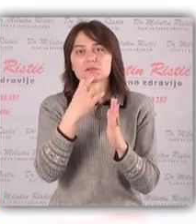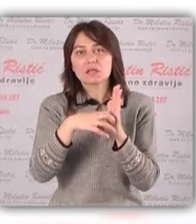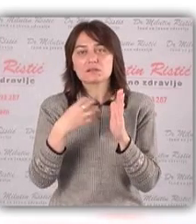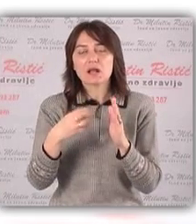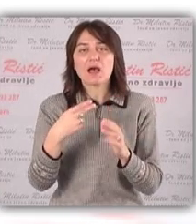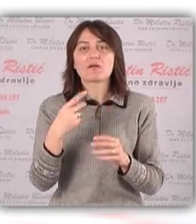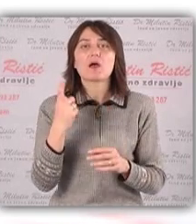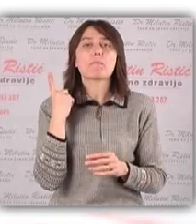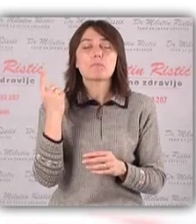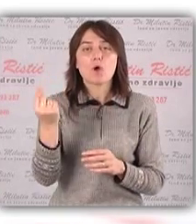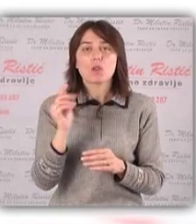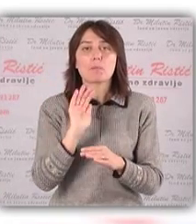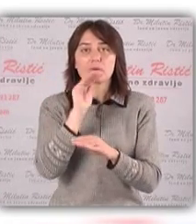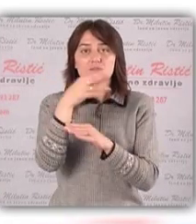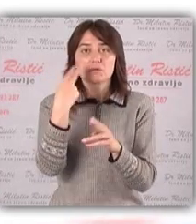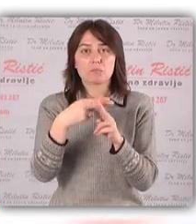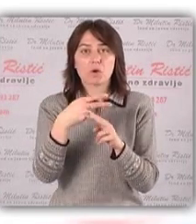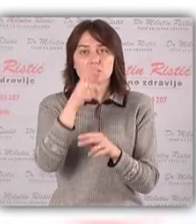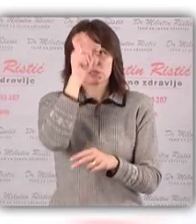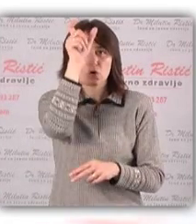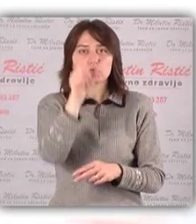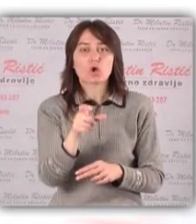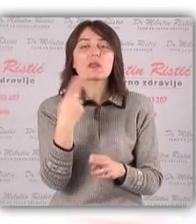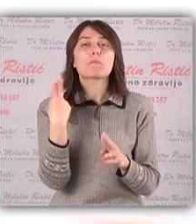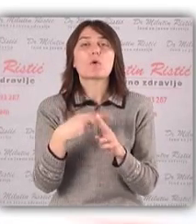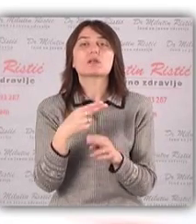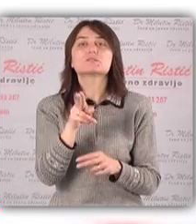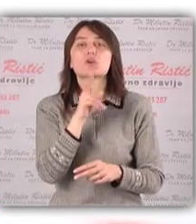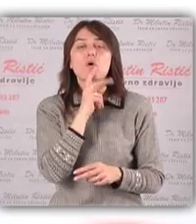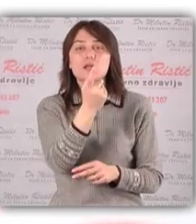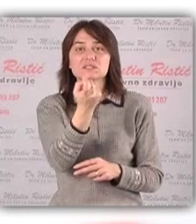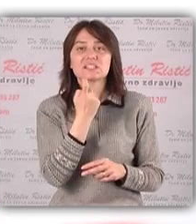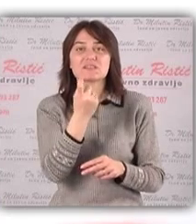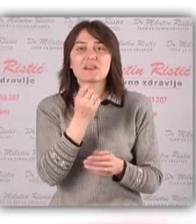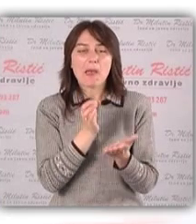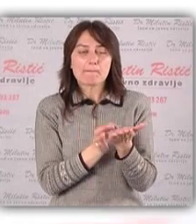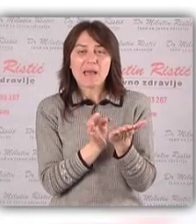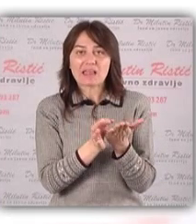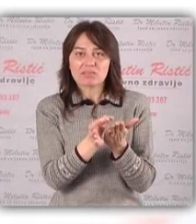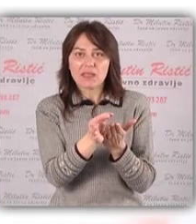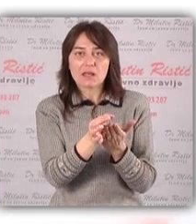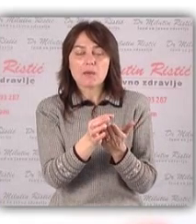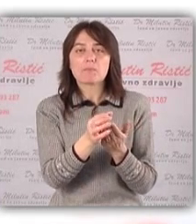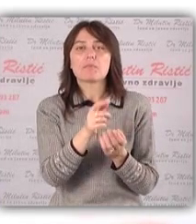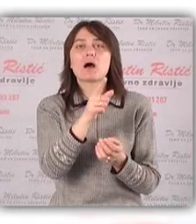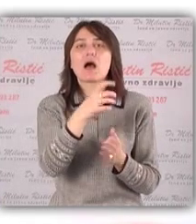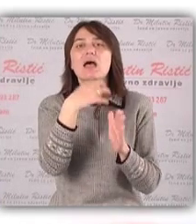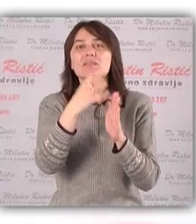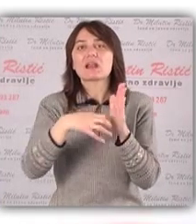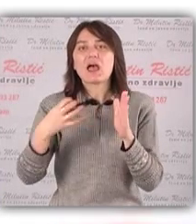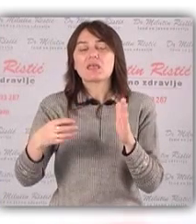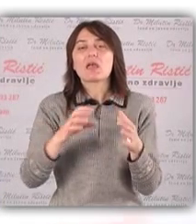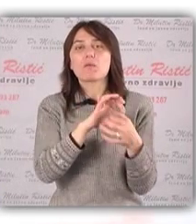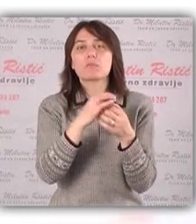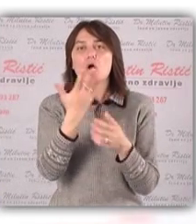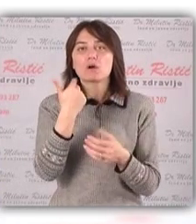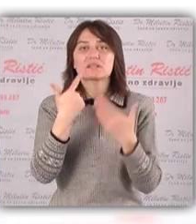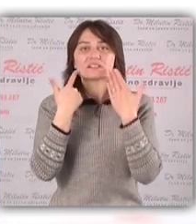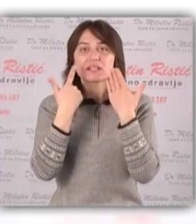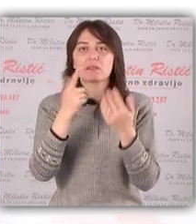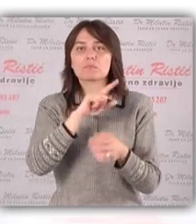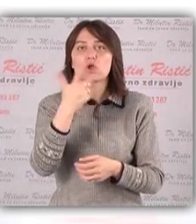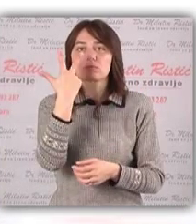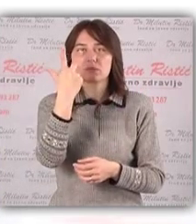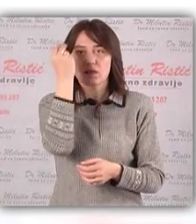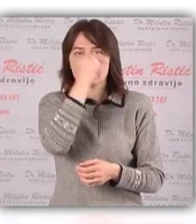Inkubacija polno prenosivih bolesti je različita. Kod onih bolesti koje su izazvane bakterijama, inkubacija traje najčešće